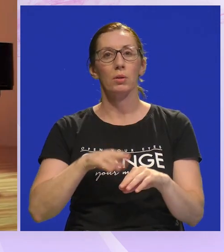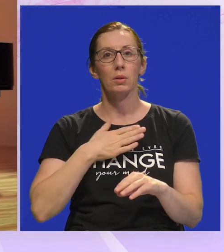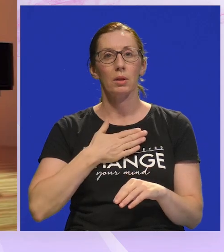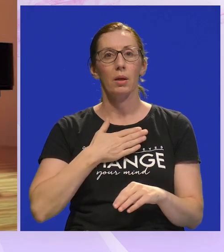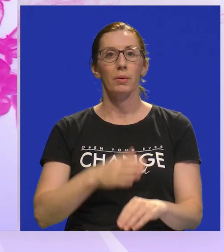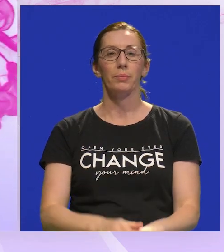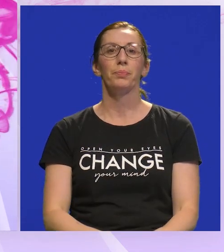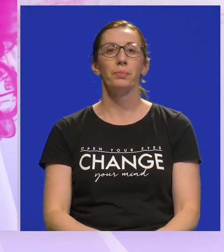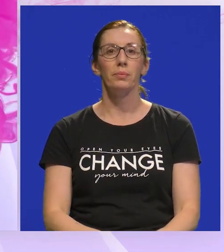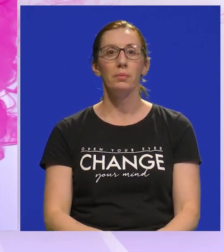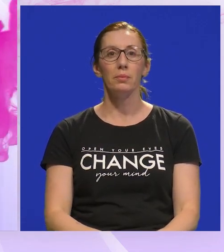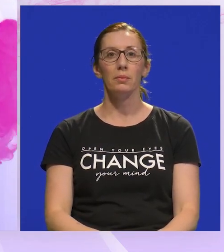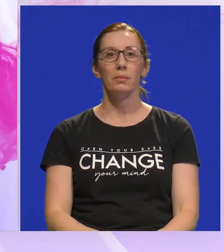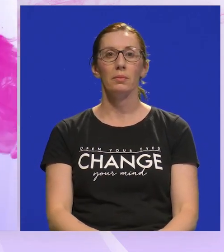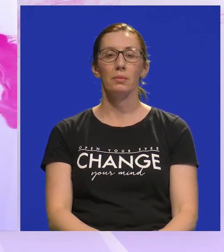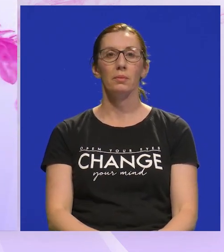s nama.